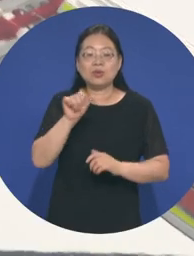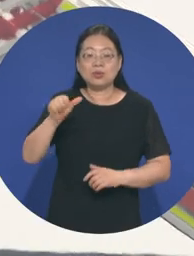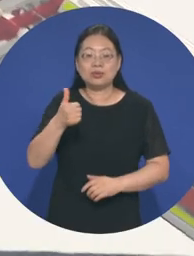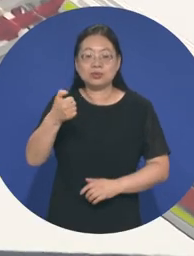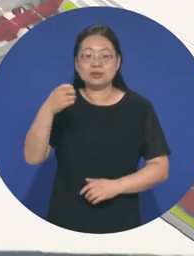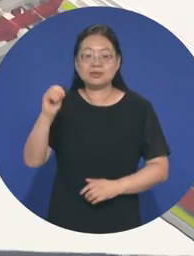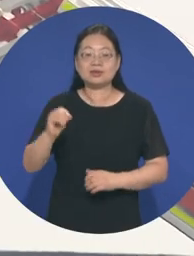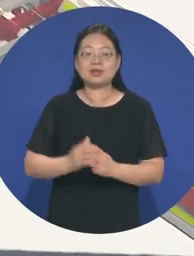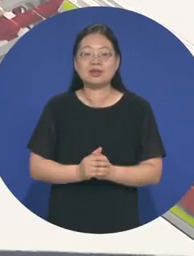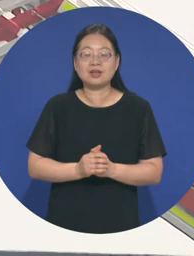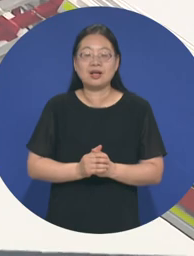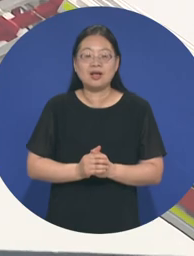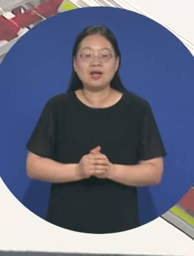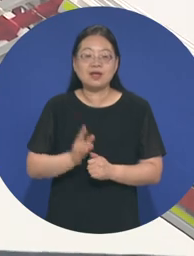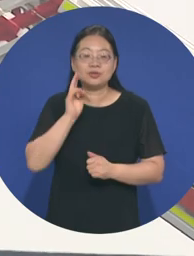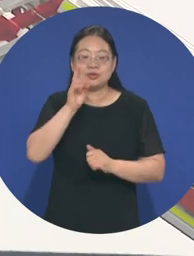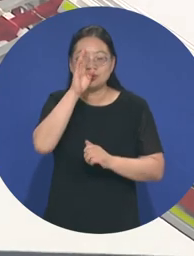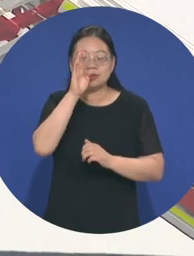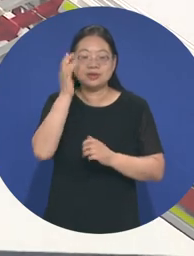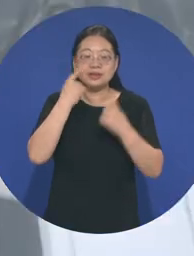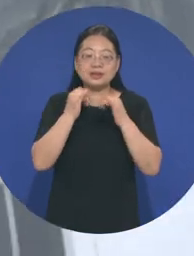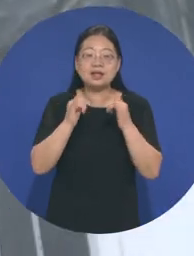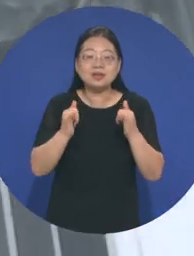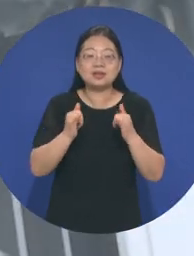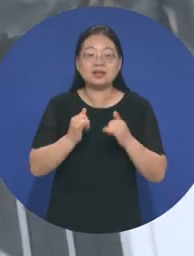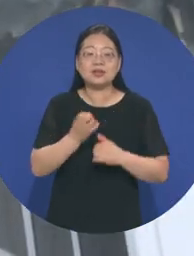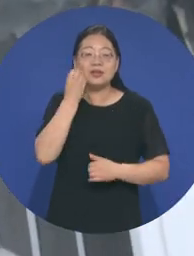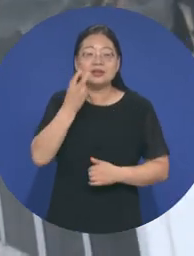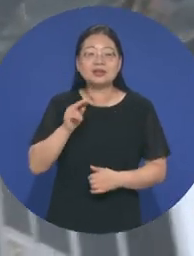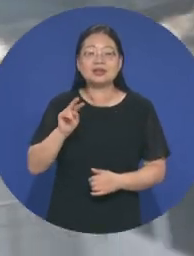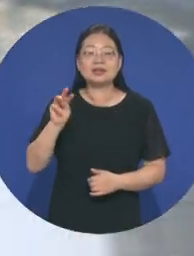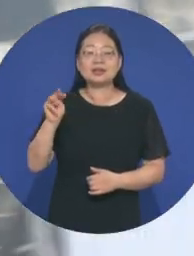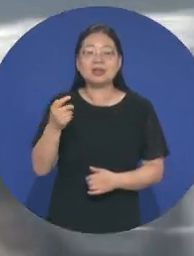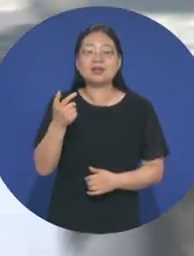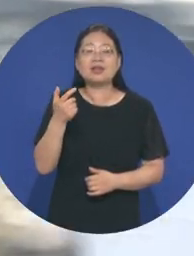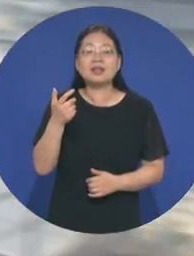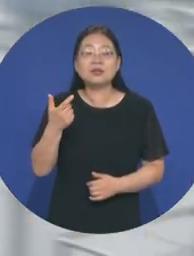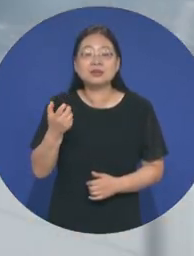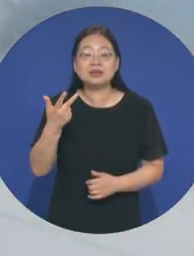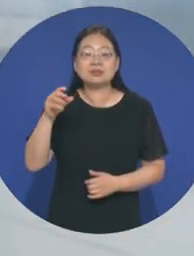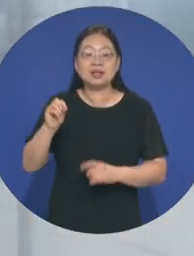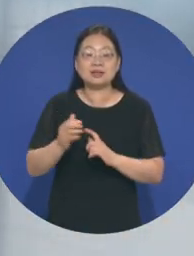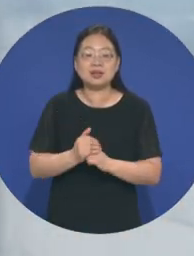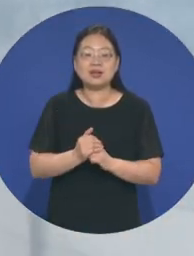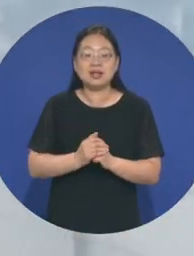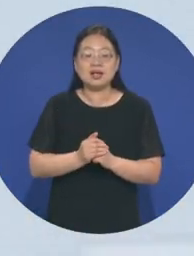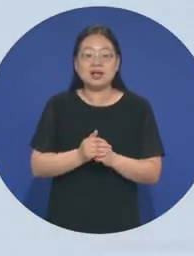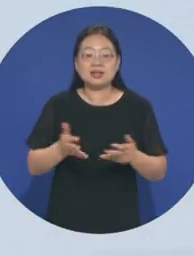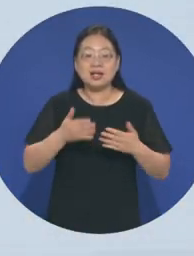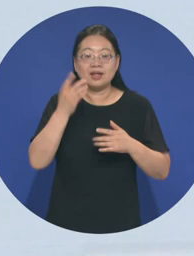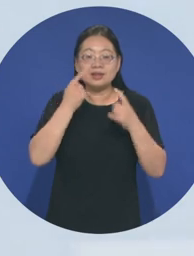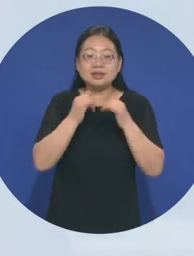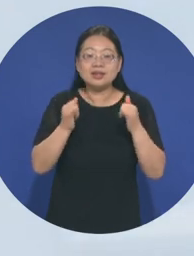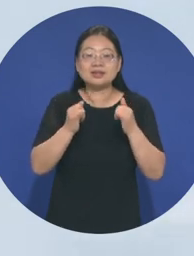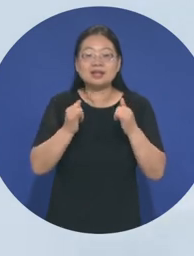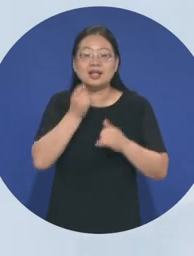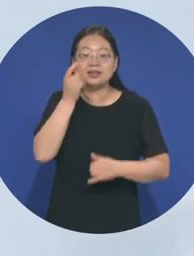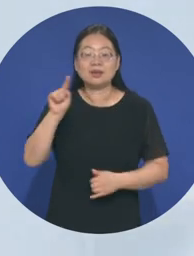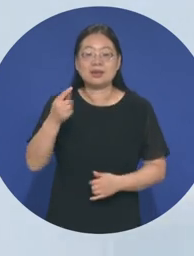원, 중상자에게는 두 달치 367만 원, 경상자에게는 한 달치 183만 원을 긴급